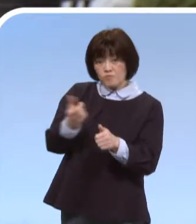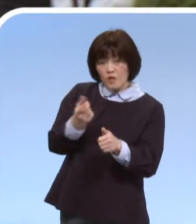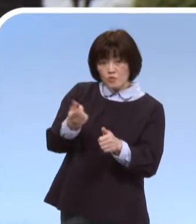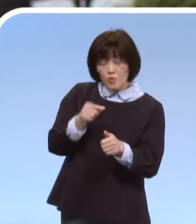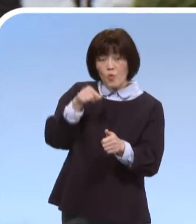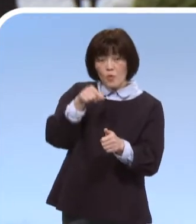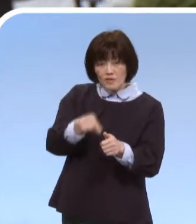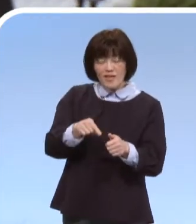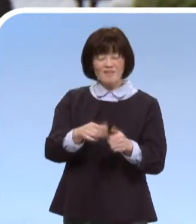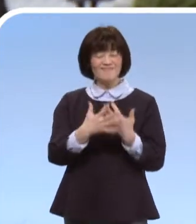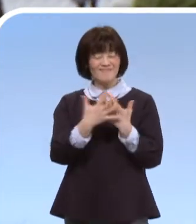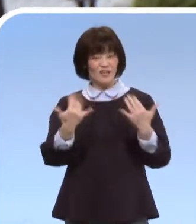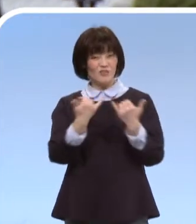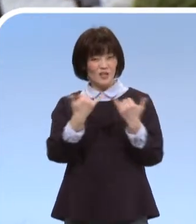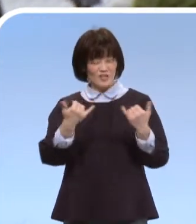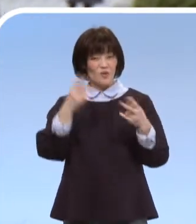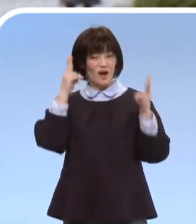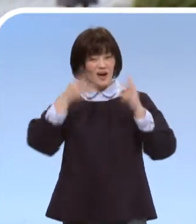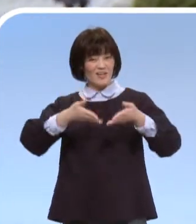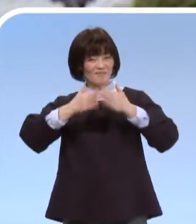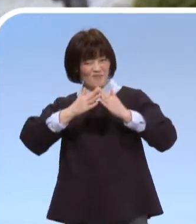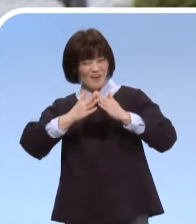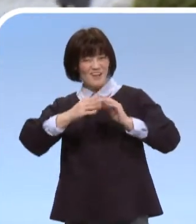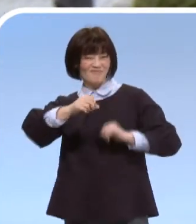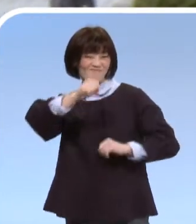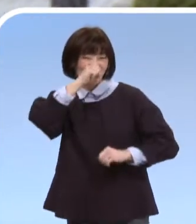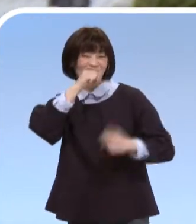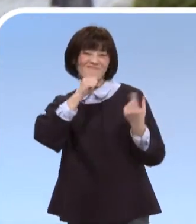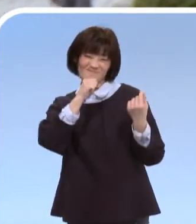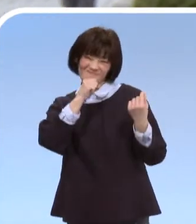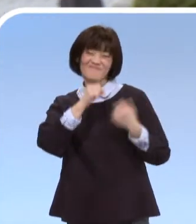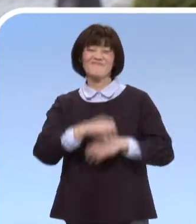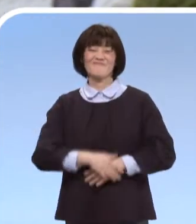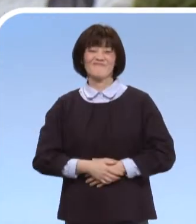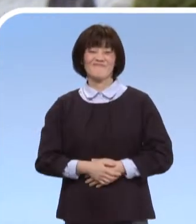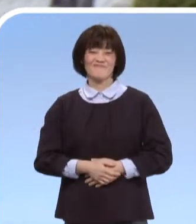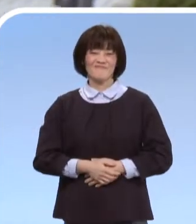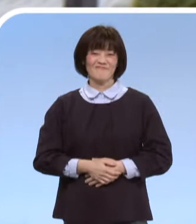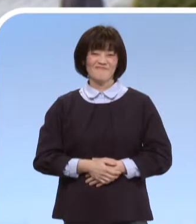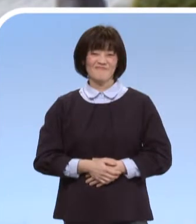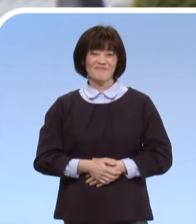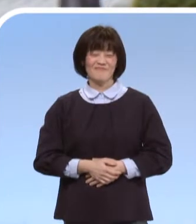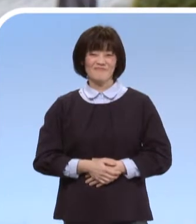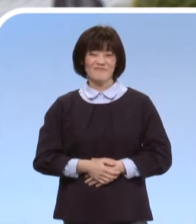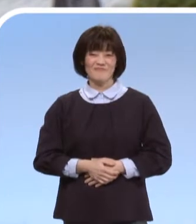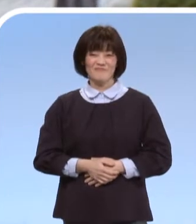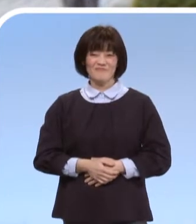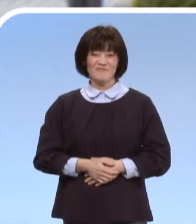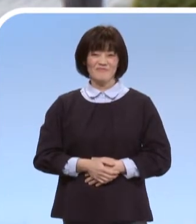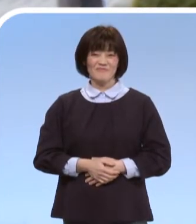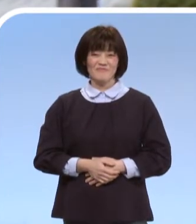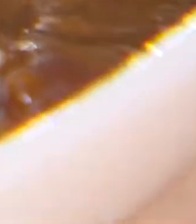ながら、これからも多くの起業家が誕生したらいいですね。